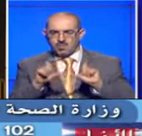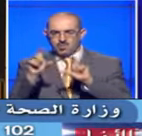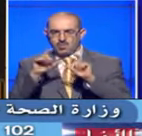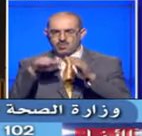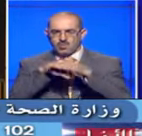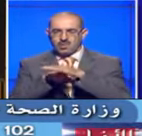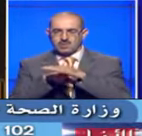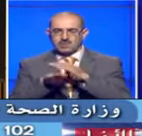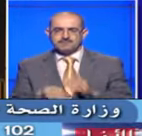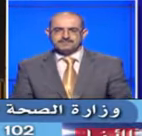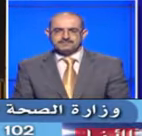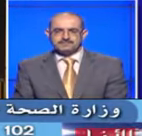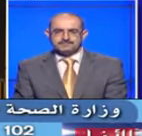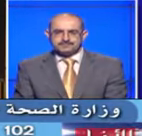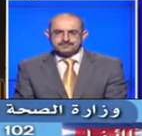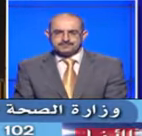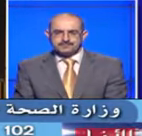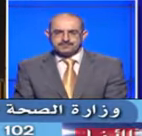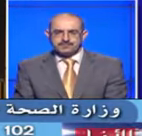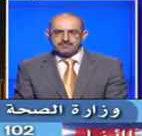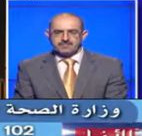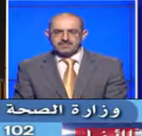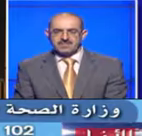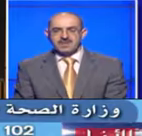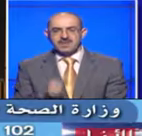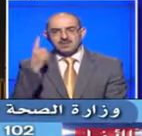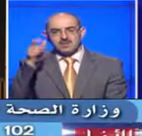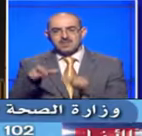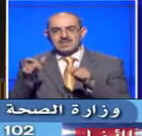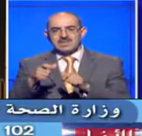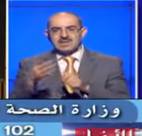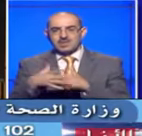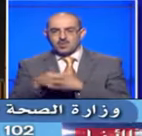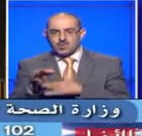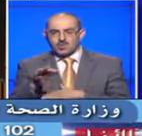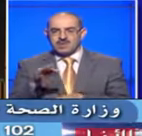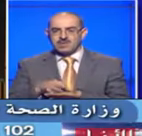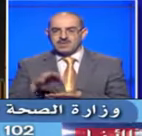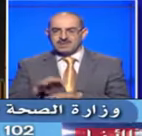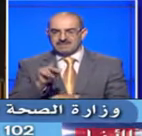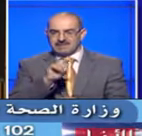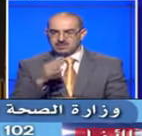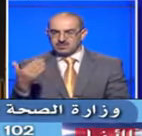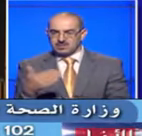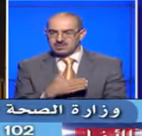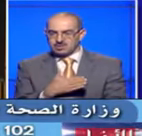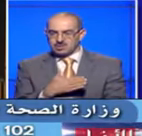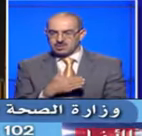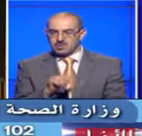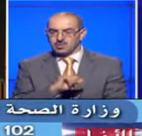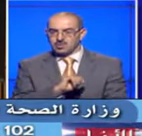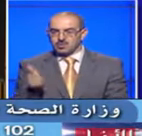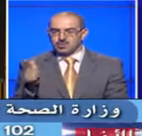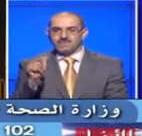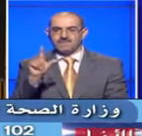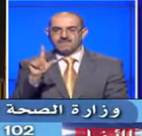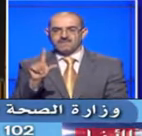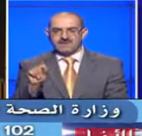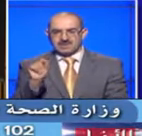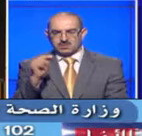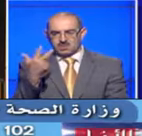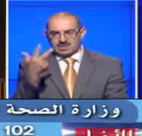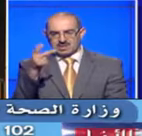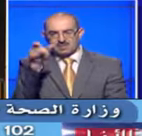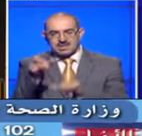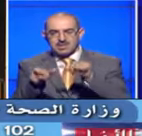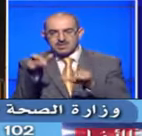الأشعة والسكانر. ما يخص الحالات التي تمثلت للشفاء خلال 24 ساعة الأخيرة عددها